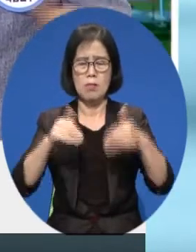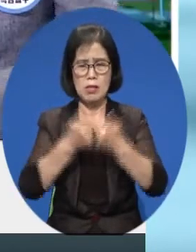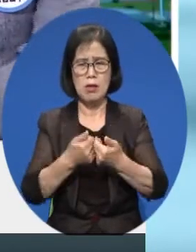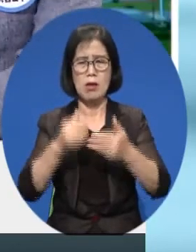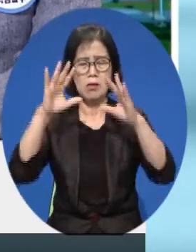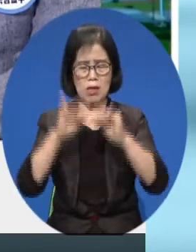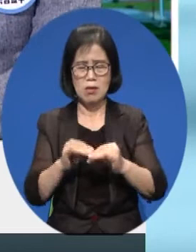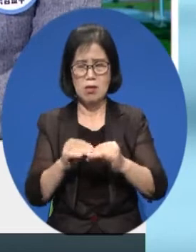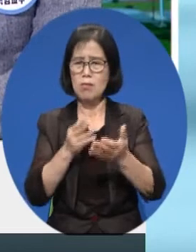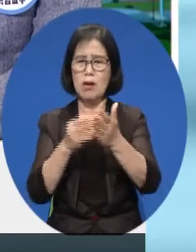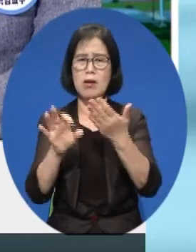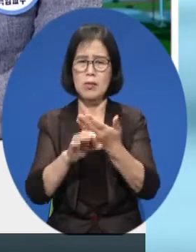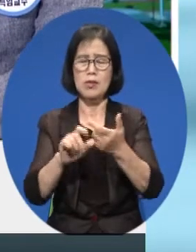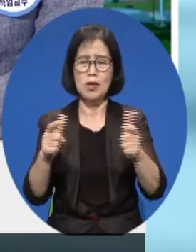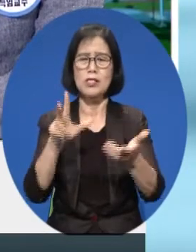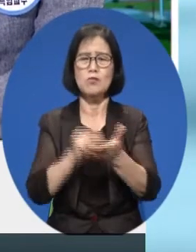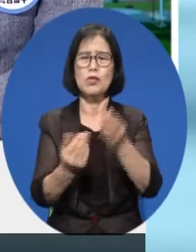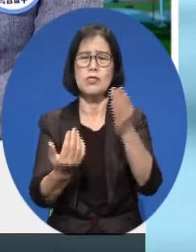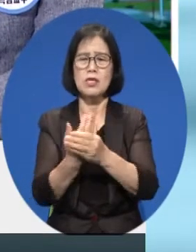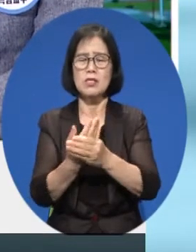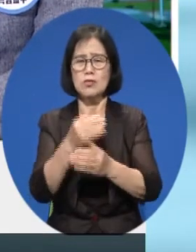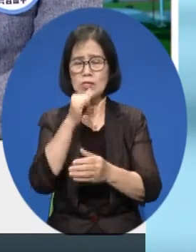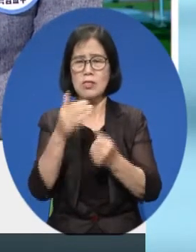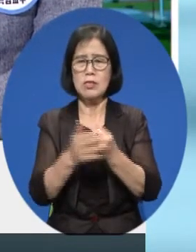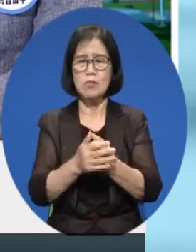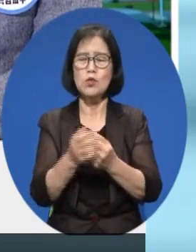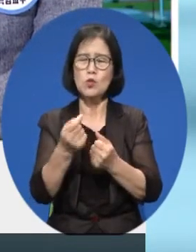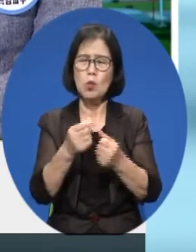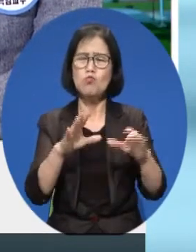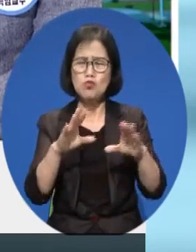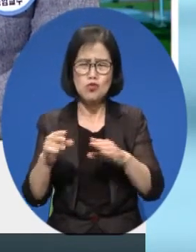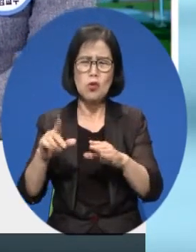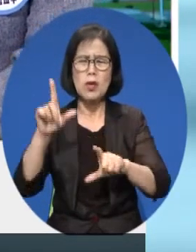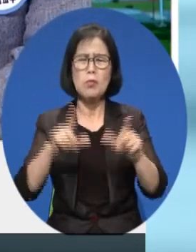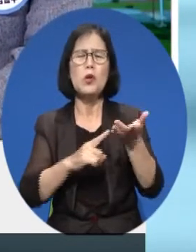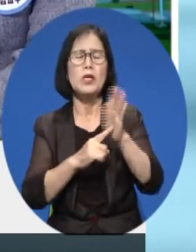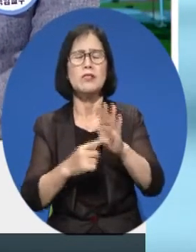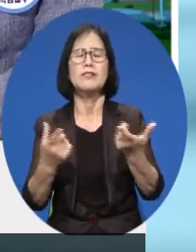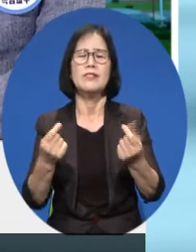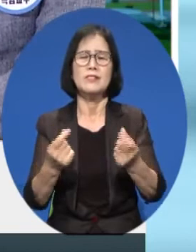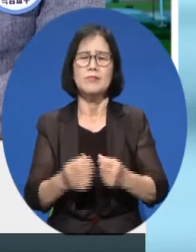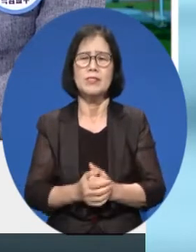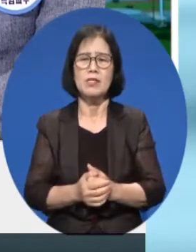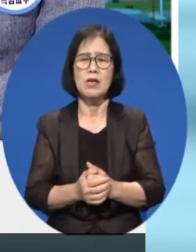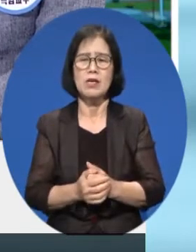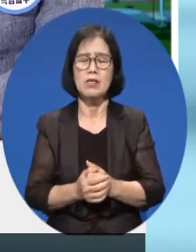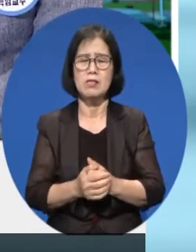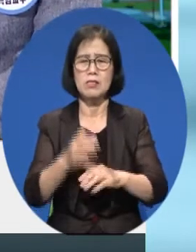찬성 하면은 여러 가지 네. 문제가 생기니 좀 완곡한 표현을 하고 있다라고 보여지는데